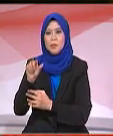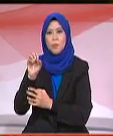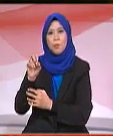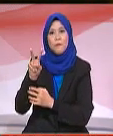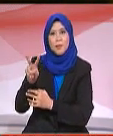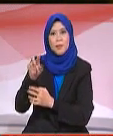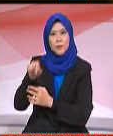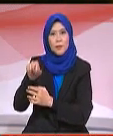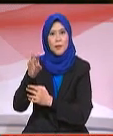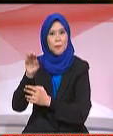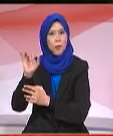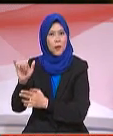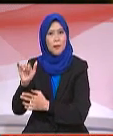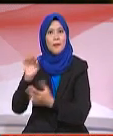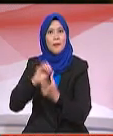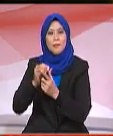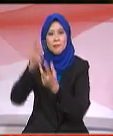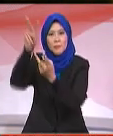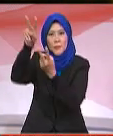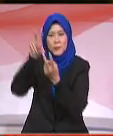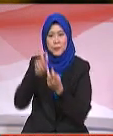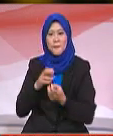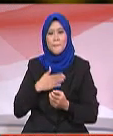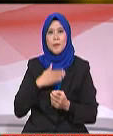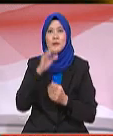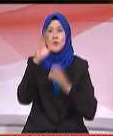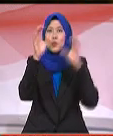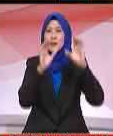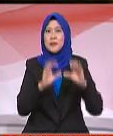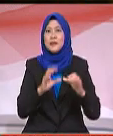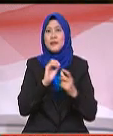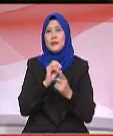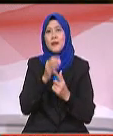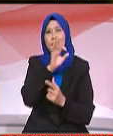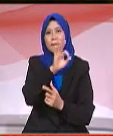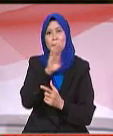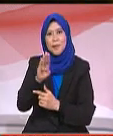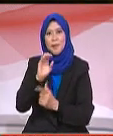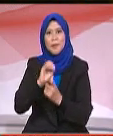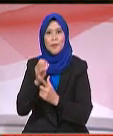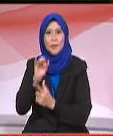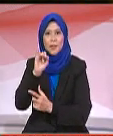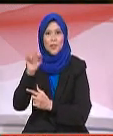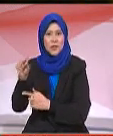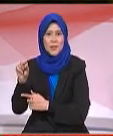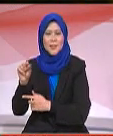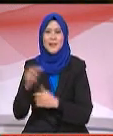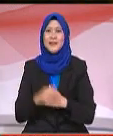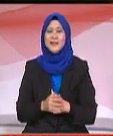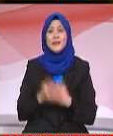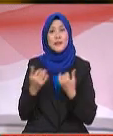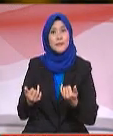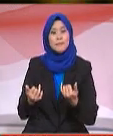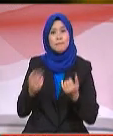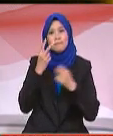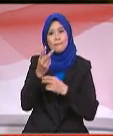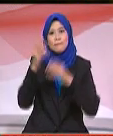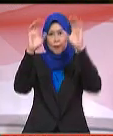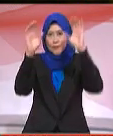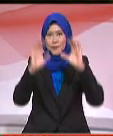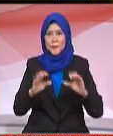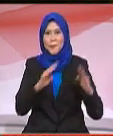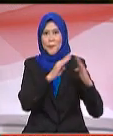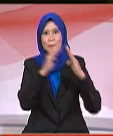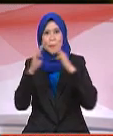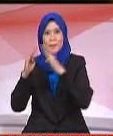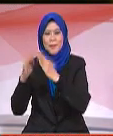www.mbt.gov.my ataupun muat turun aplikasi Mengenai Cuaca ataupun Facebook, Instagram dan juga Twitter. Baiklah, sebelum pisah, kita lihat ramalan cuaca bagi bandar-bandar